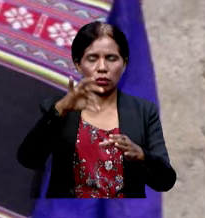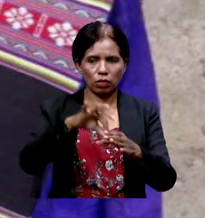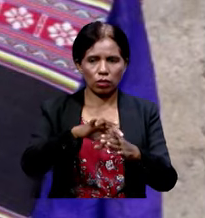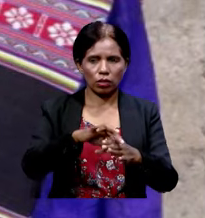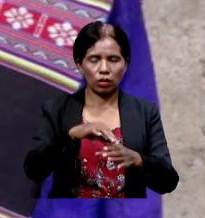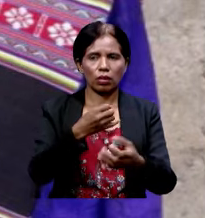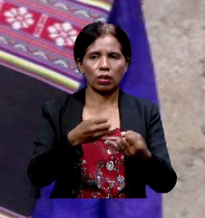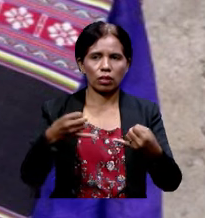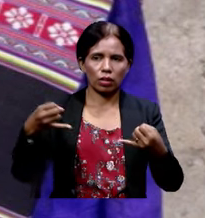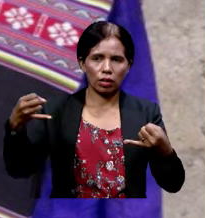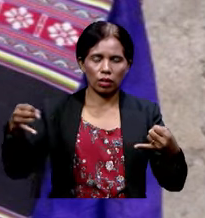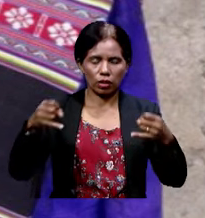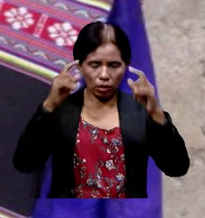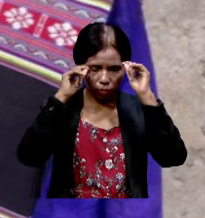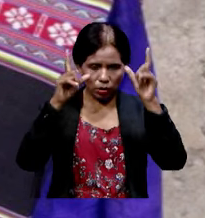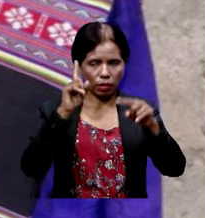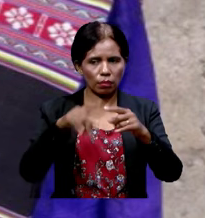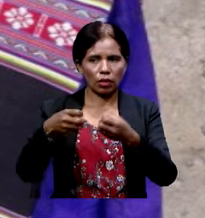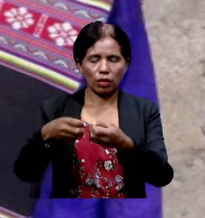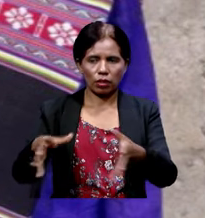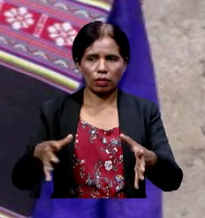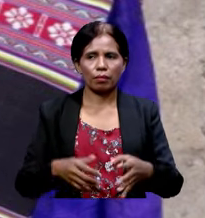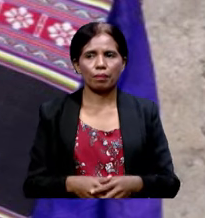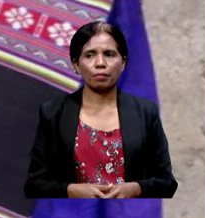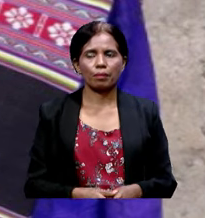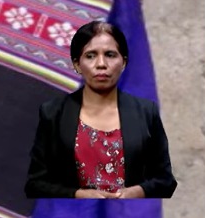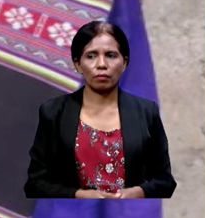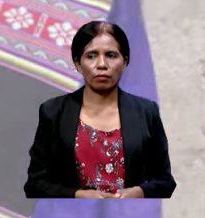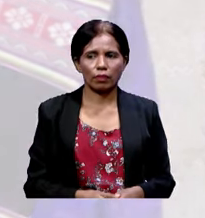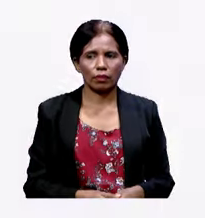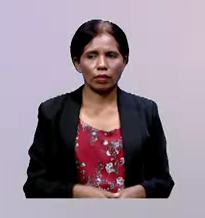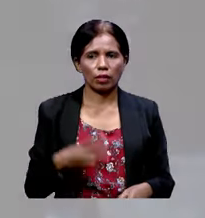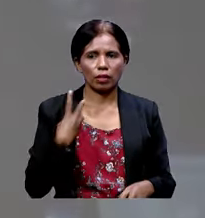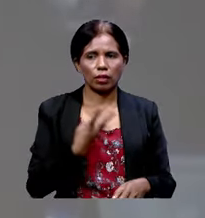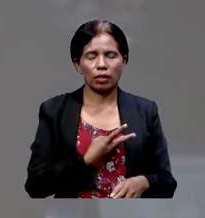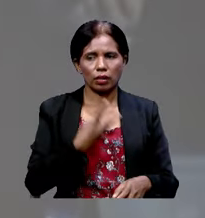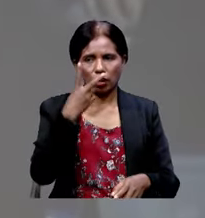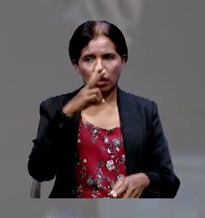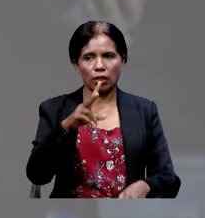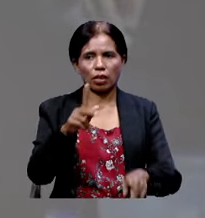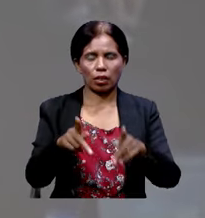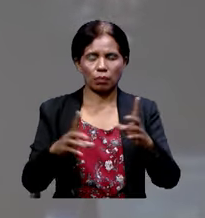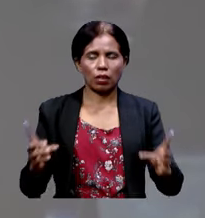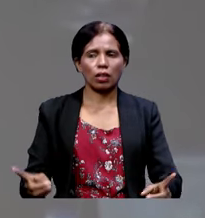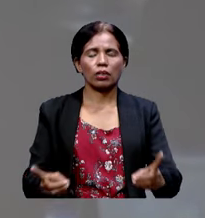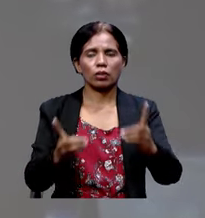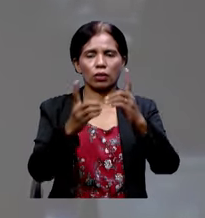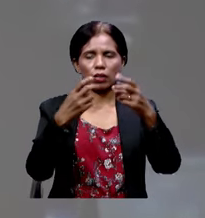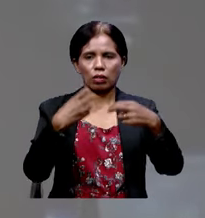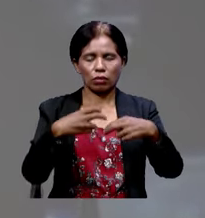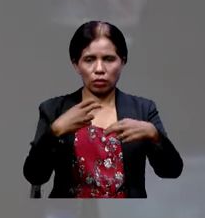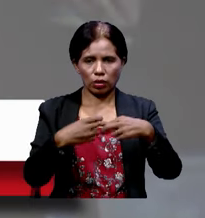tais original timornian label lakon. Ita hare soro naing hasor dificuldades maka